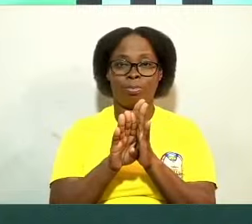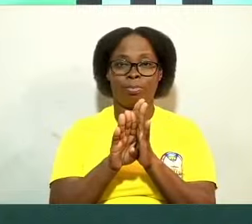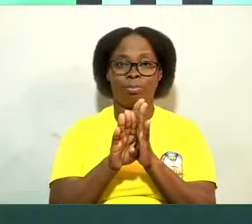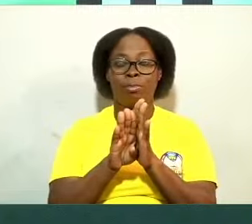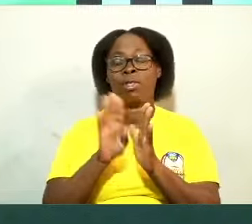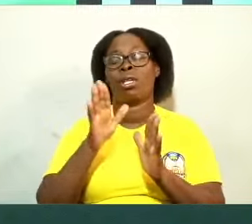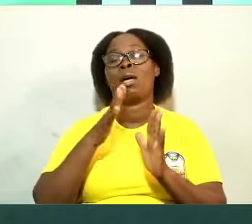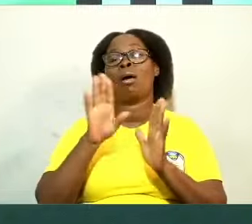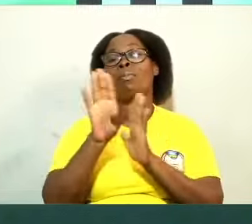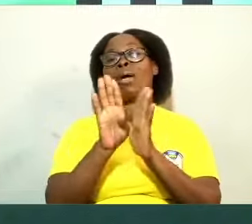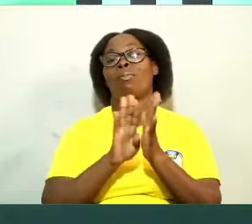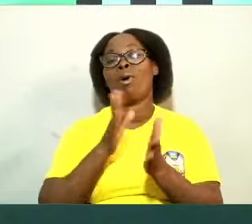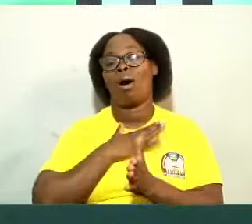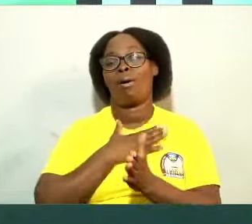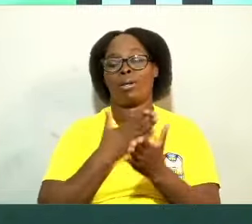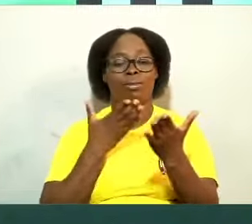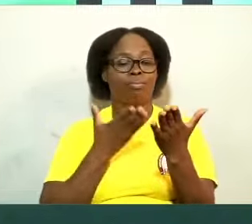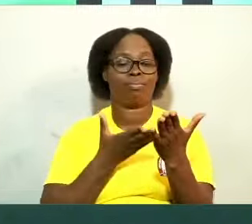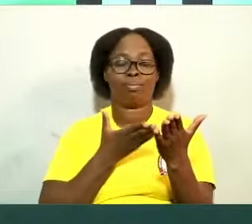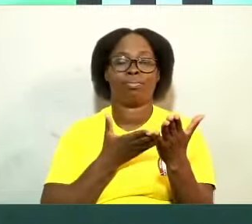ramani yetu hii